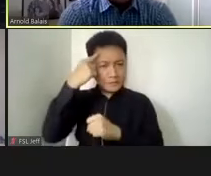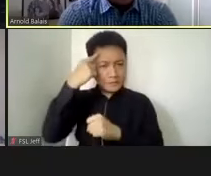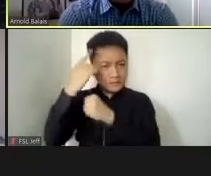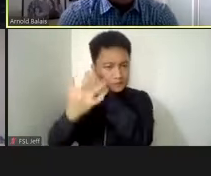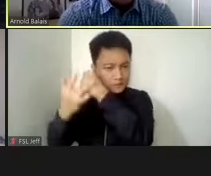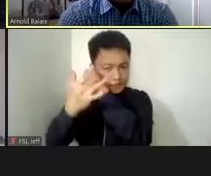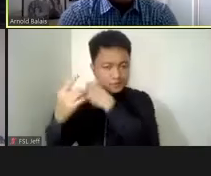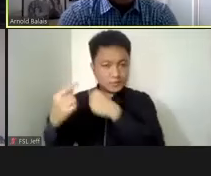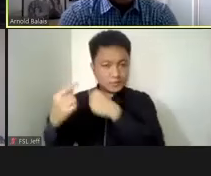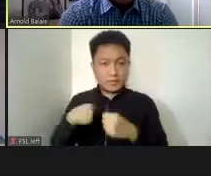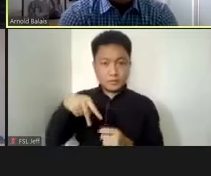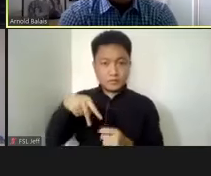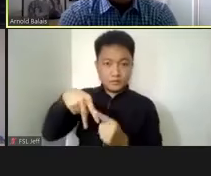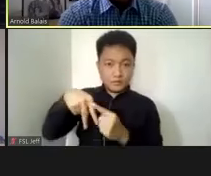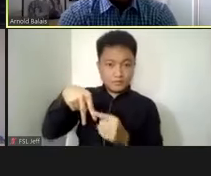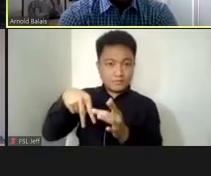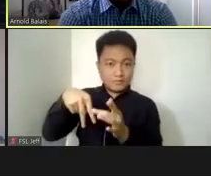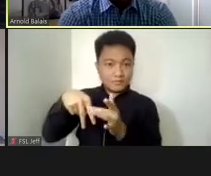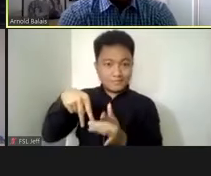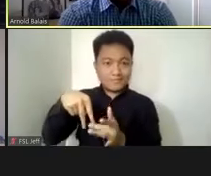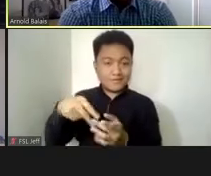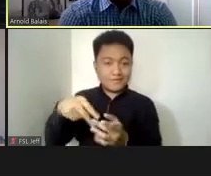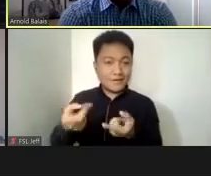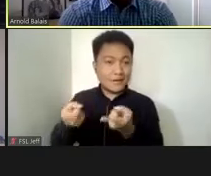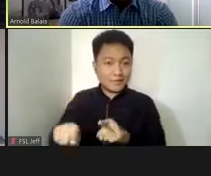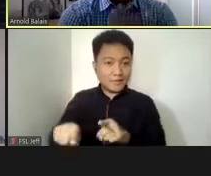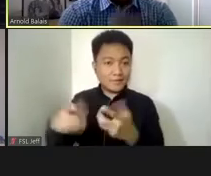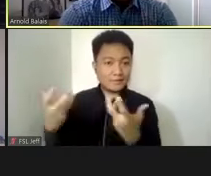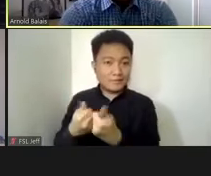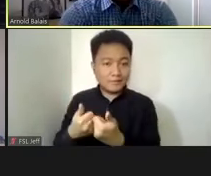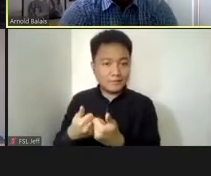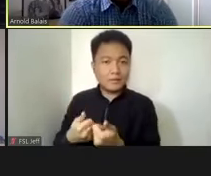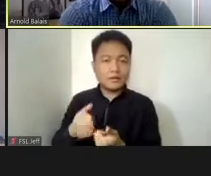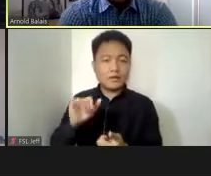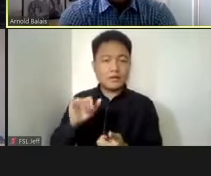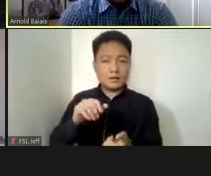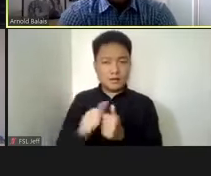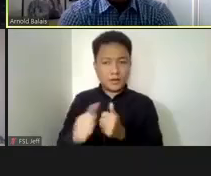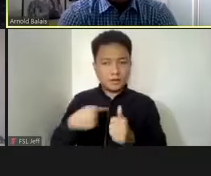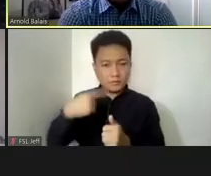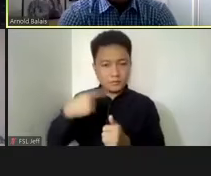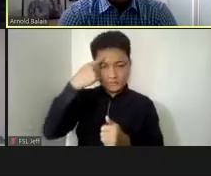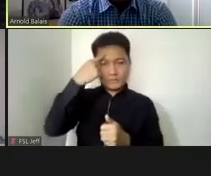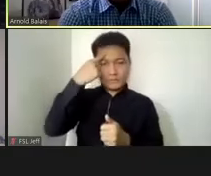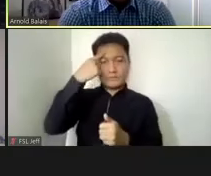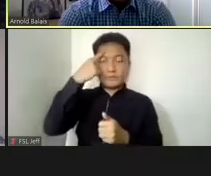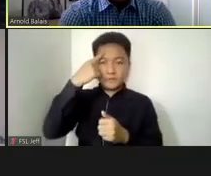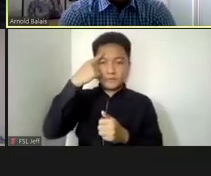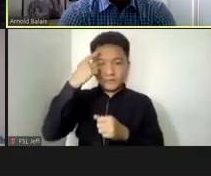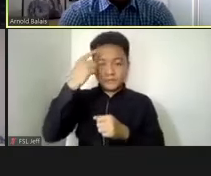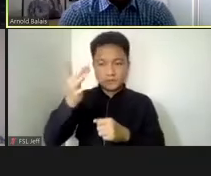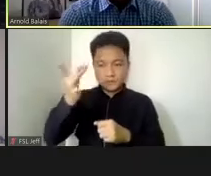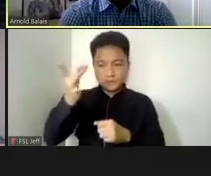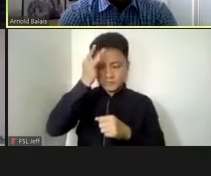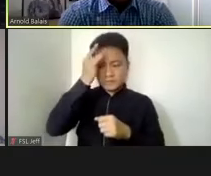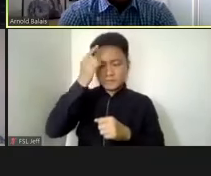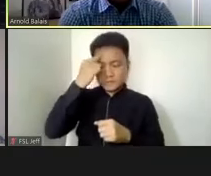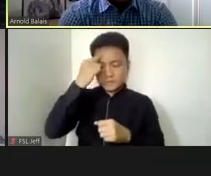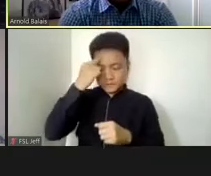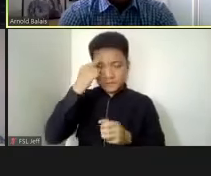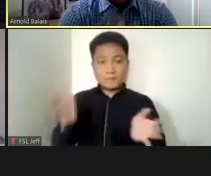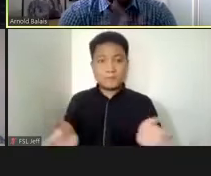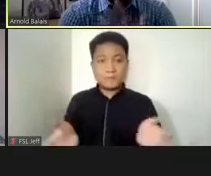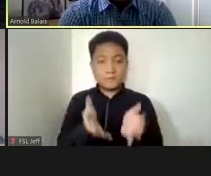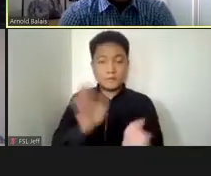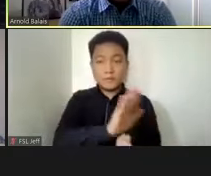inspire yung mga kababayan natin na kung ano man yung meron kayo, palaging best yung isipin niya, no? Maging best ako na ganito. So, unti-unti,